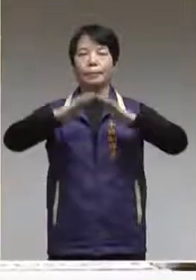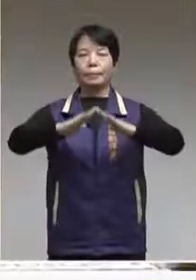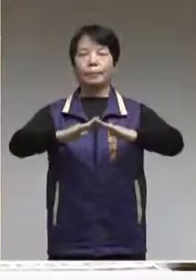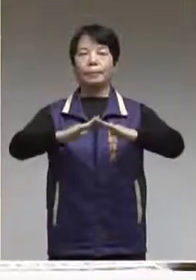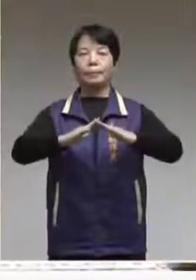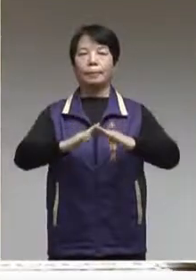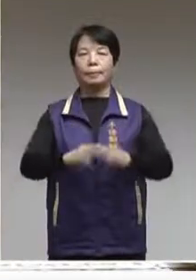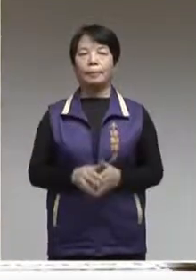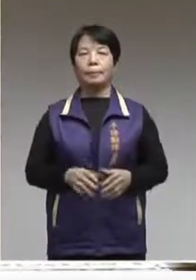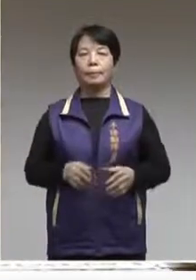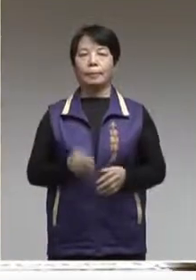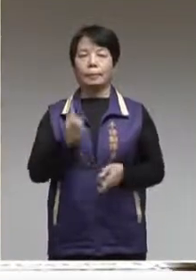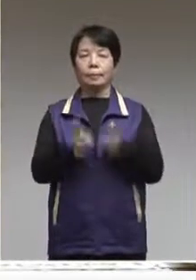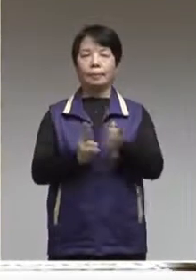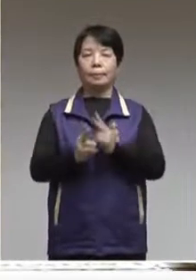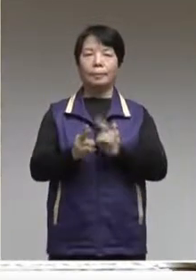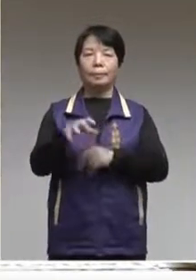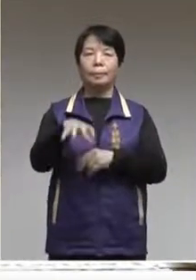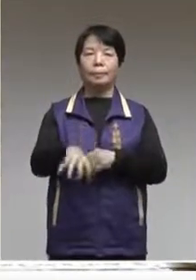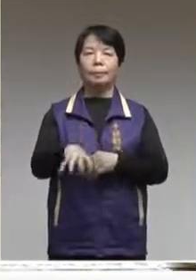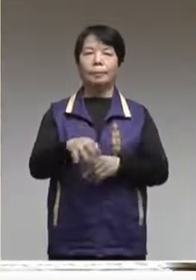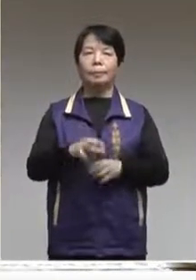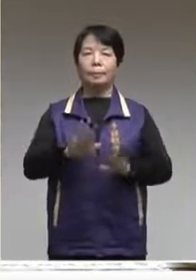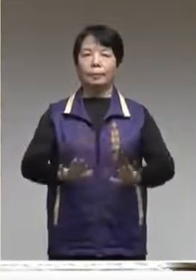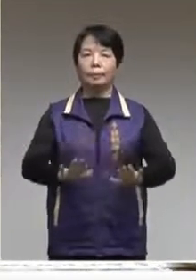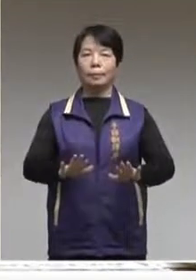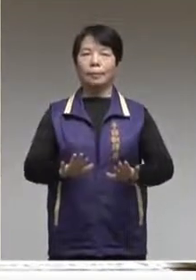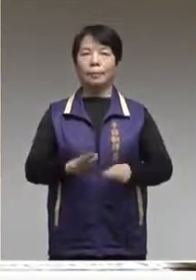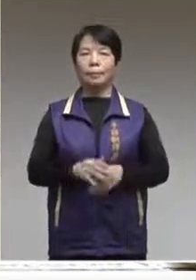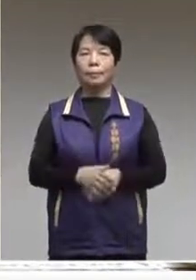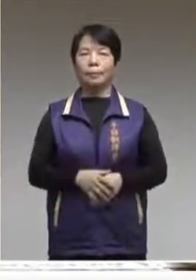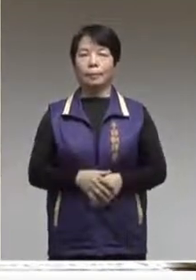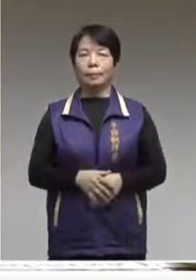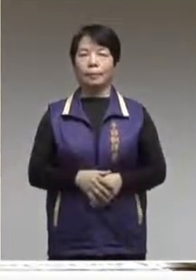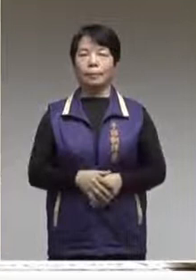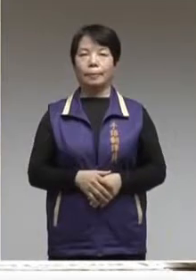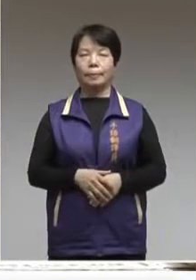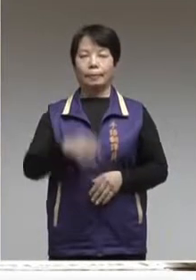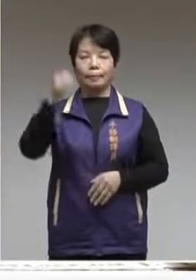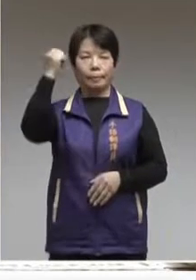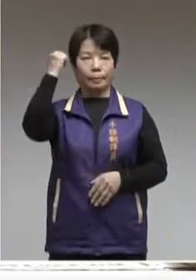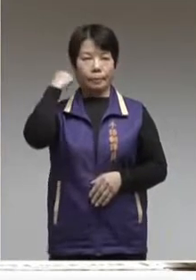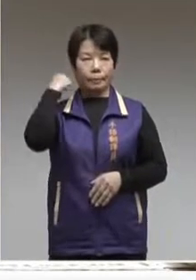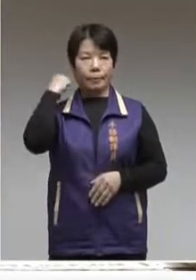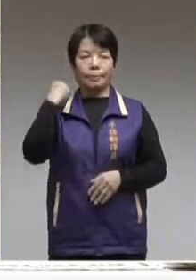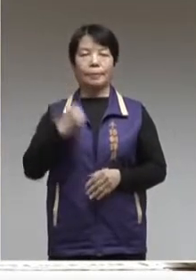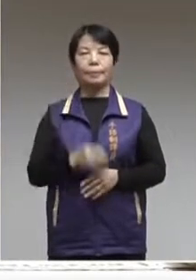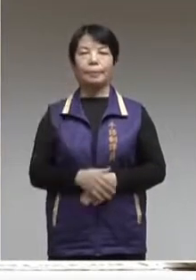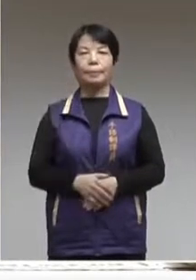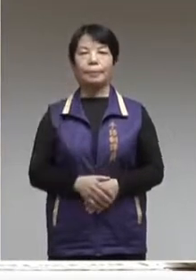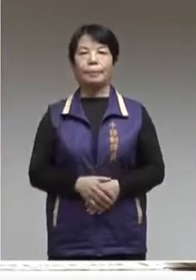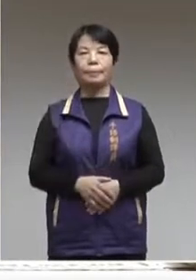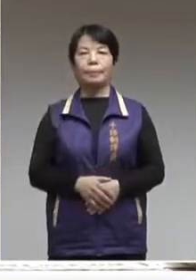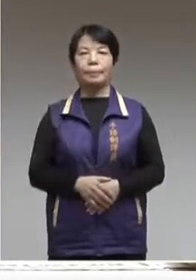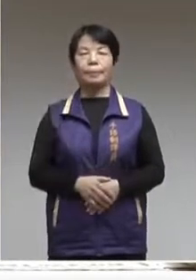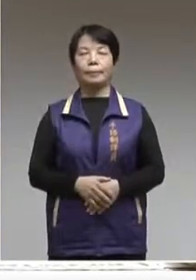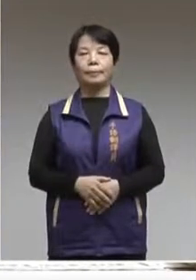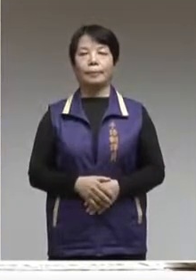市疫情指挥中心在今天的早上